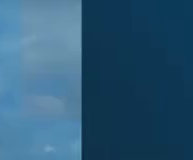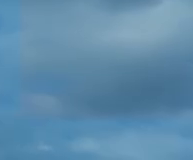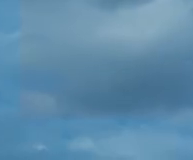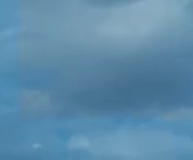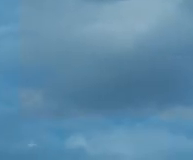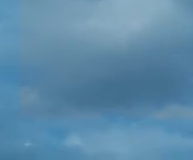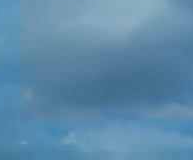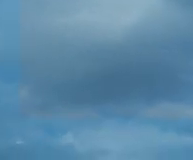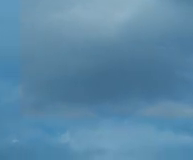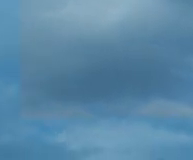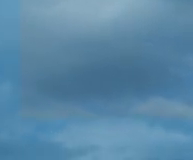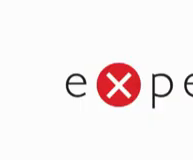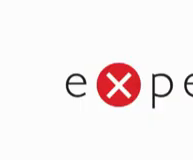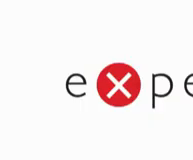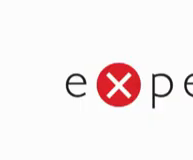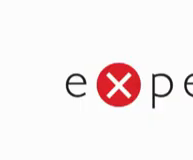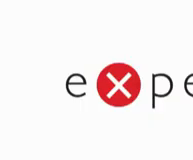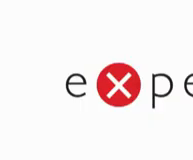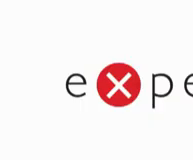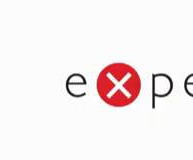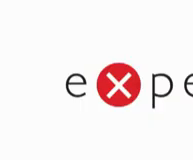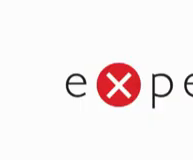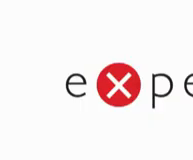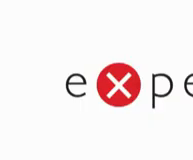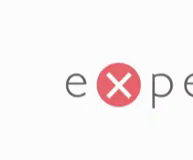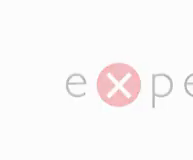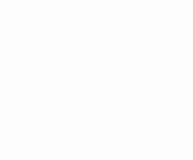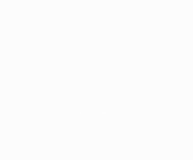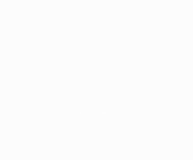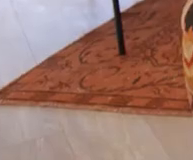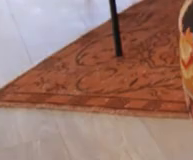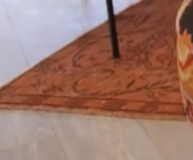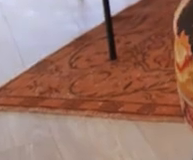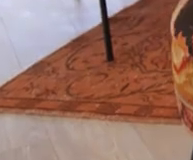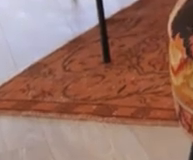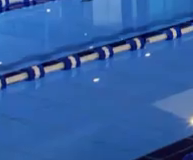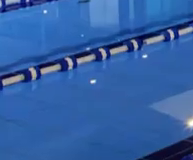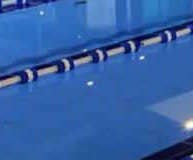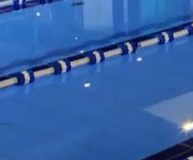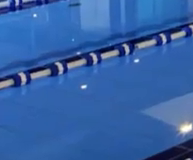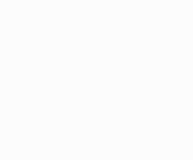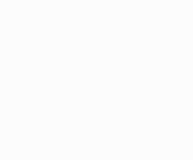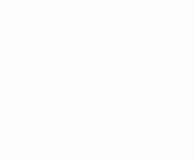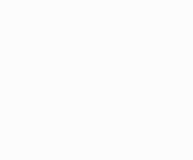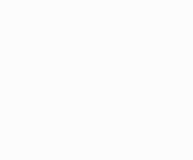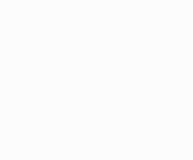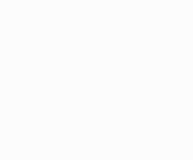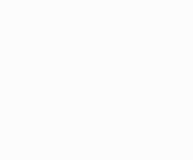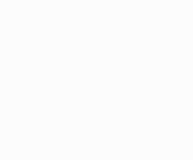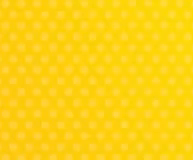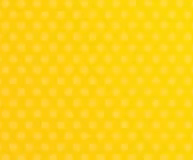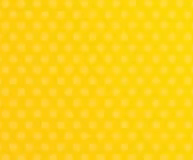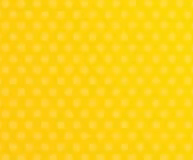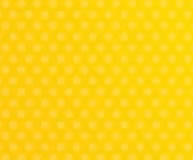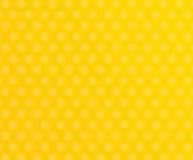הנה. התחזית משודרת בחסות. פתוח! בתים פתוחים במגדלי הים התיכון. מגדלי הים התיכון, מעניין לחיות פה.